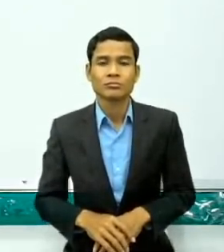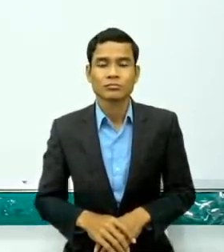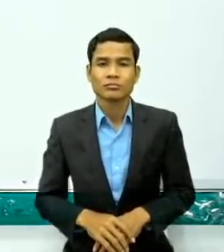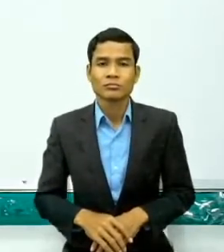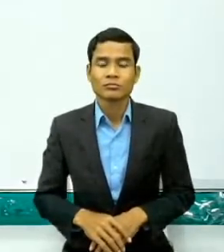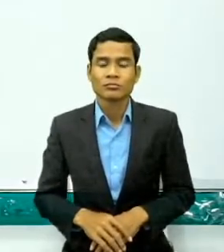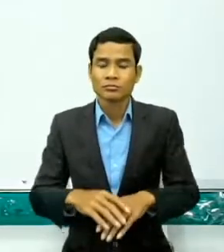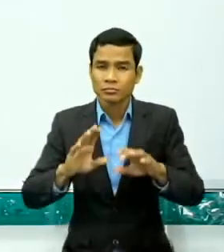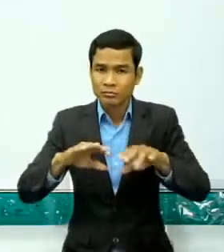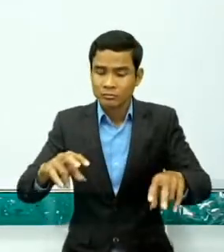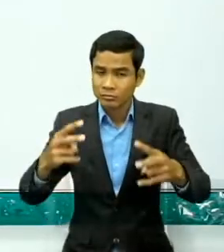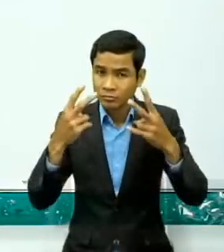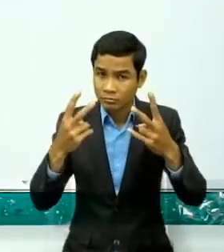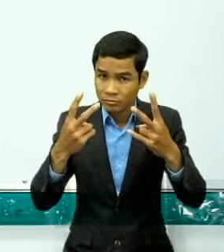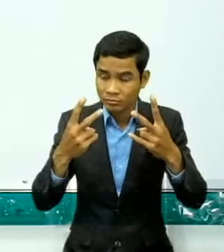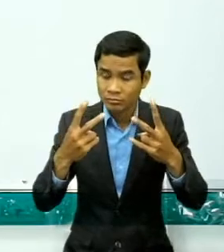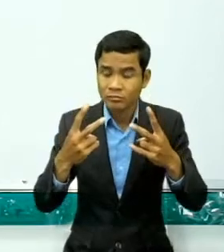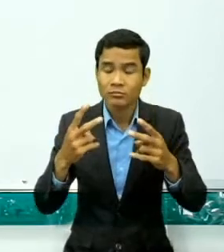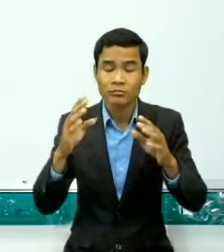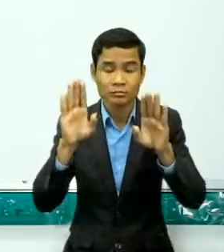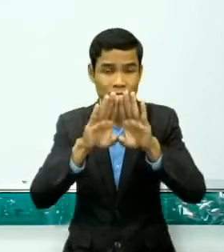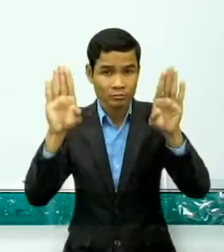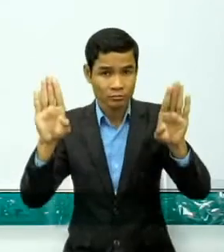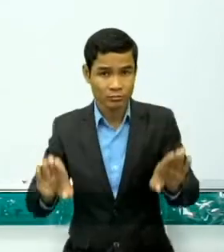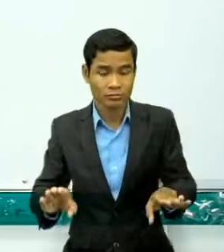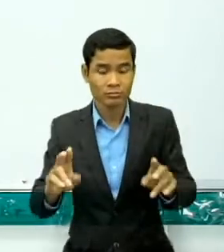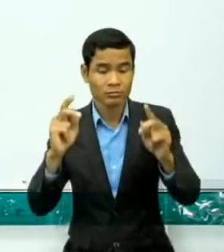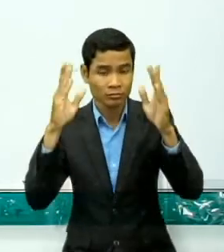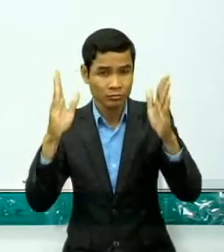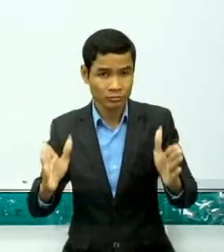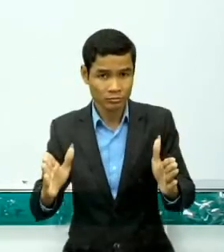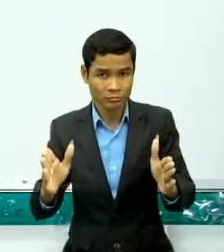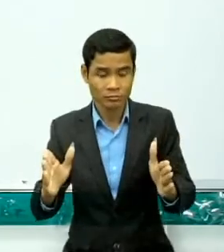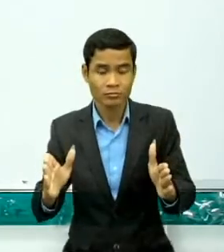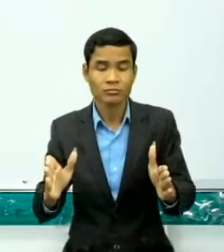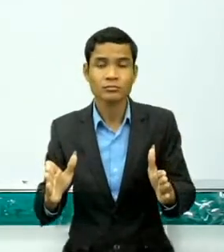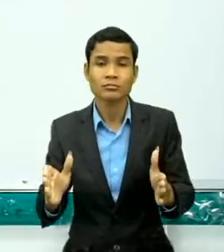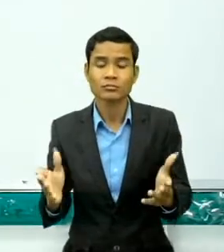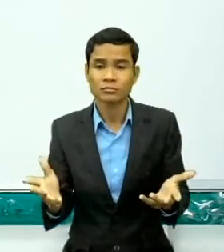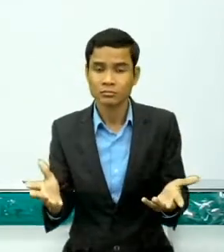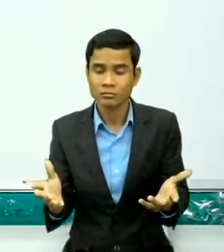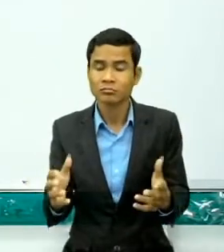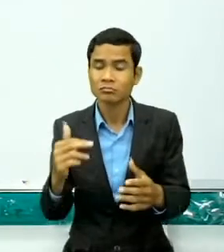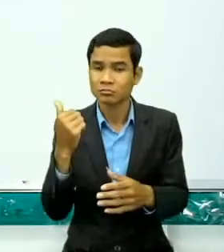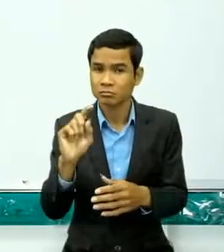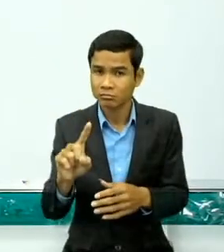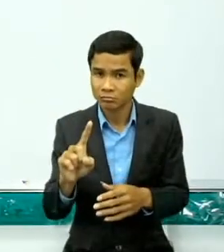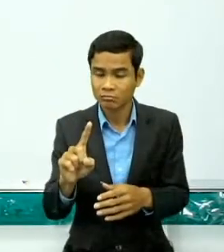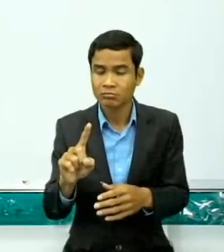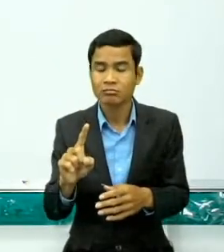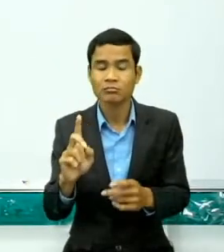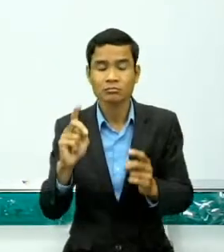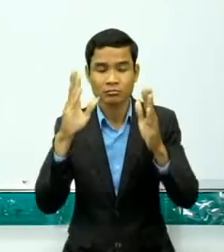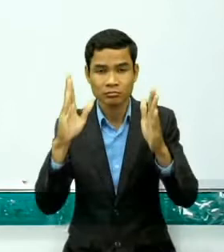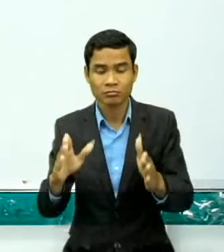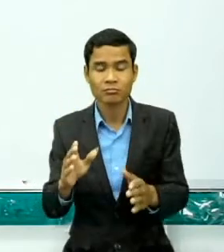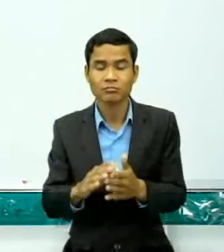ចាកូនបានមកក្តារខៀនយកស្រាអឺរបស់អ្នកគ្រូចាទី1គឺអ្នកគ្រូកោ